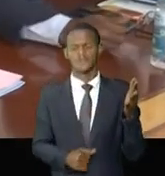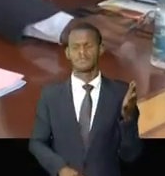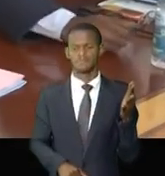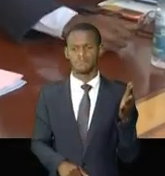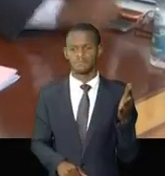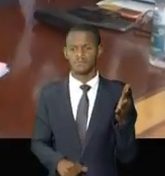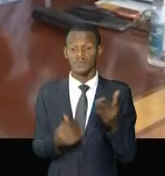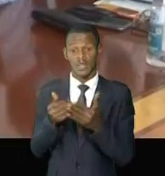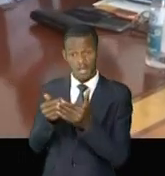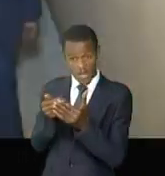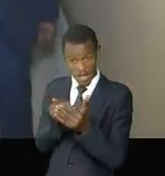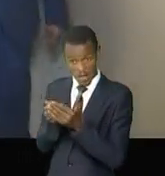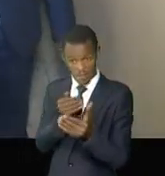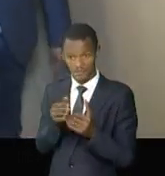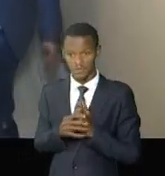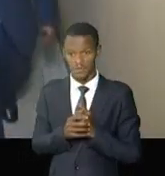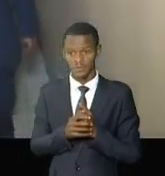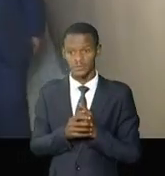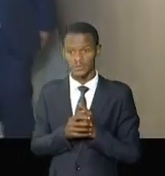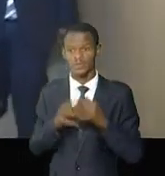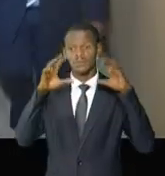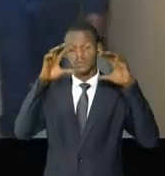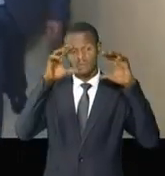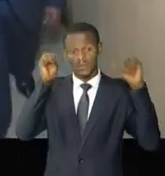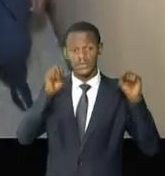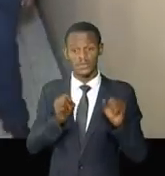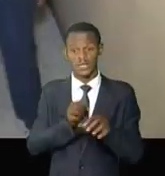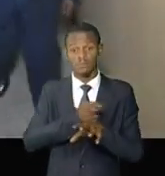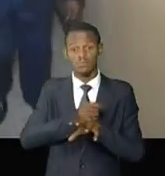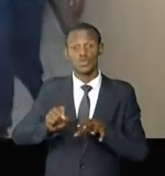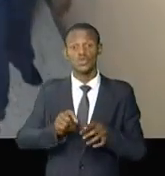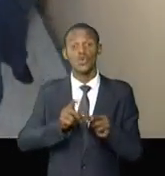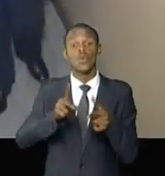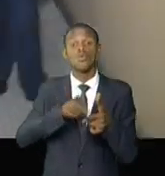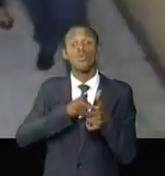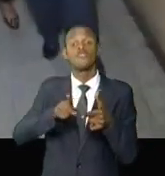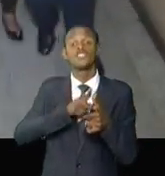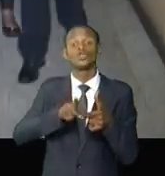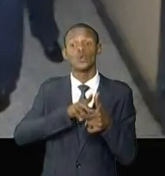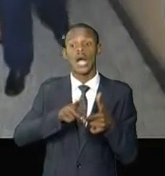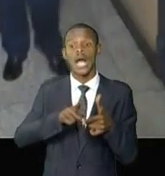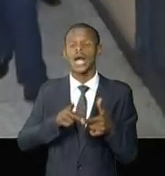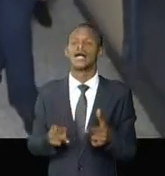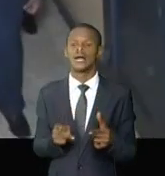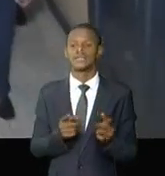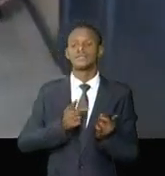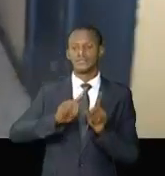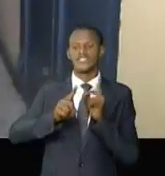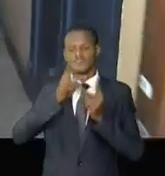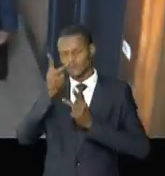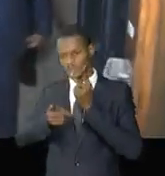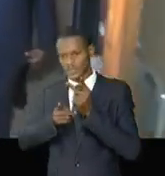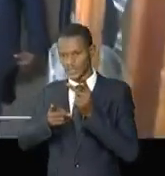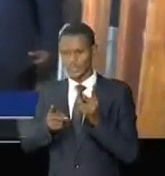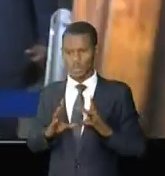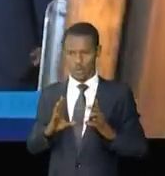le président du bureau provisoire, l'honorable Léon Mamboléo, qu'accompagné de des honorables Benjamin, a visité la commission spéciale